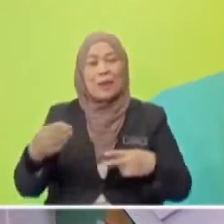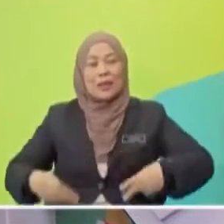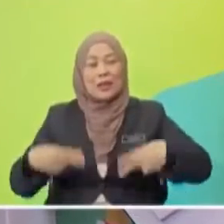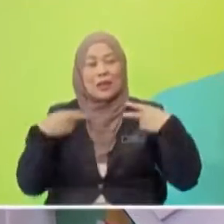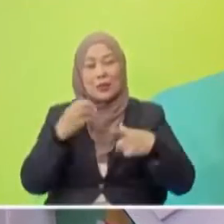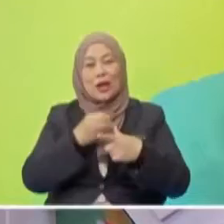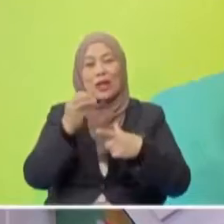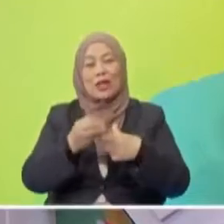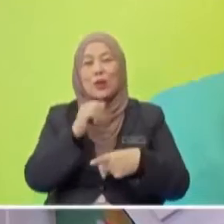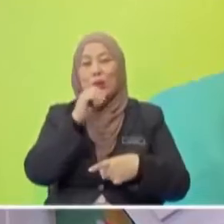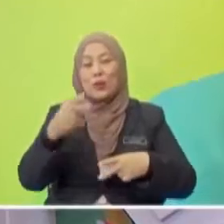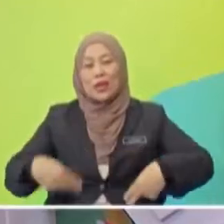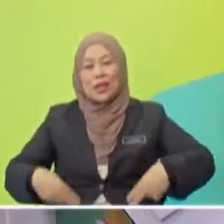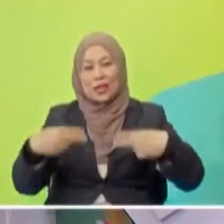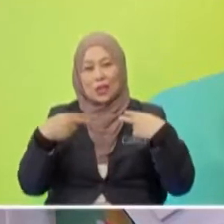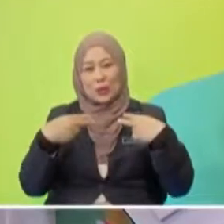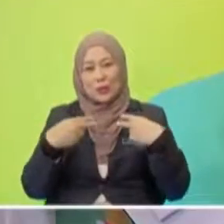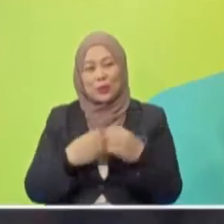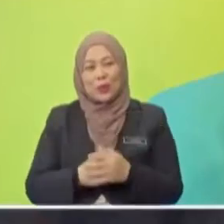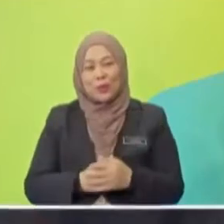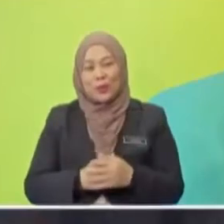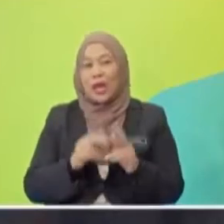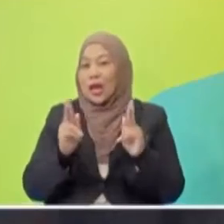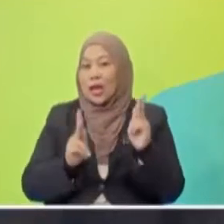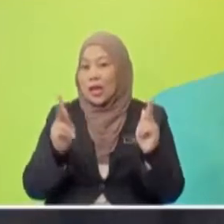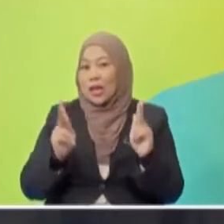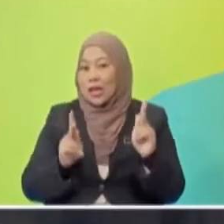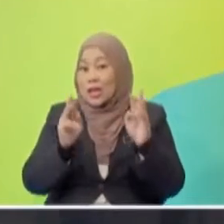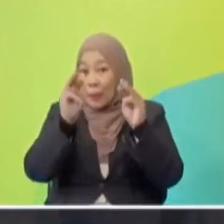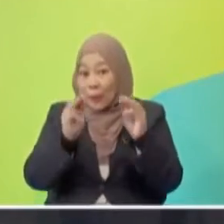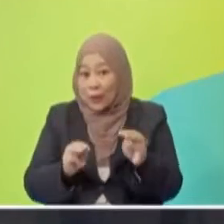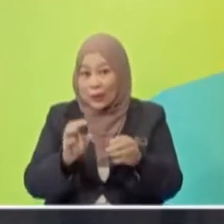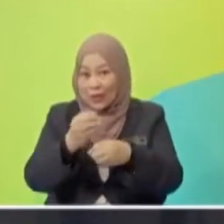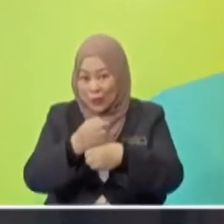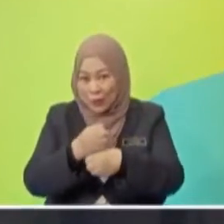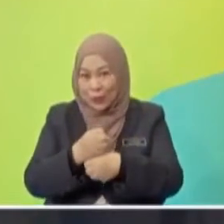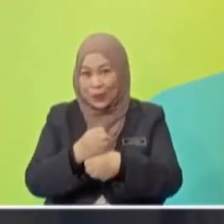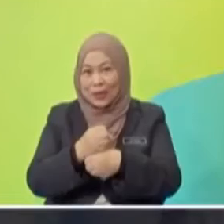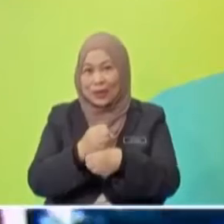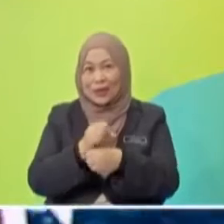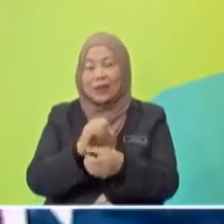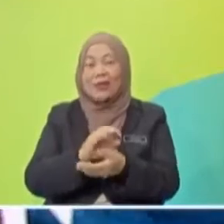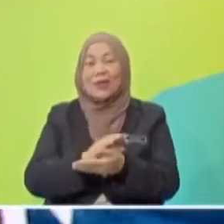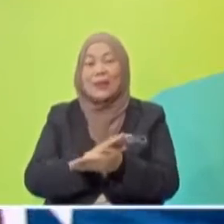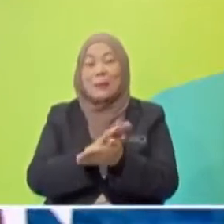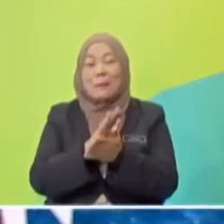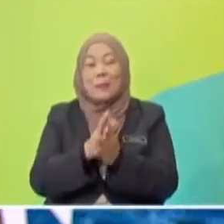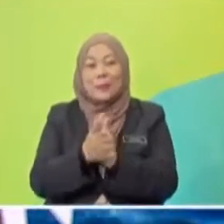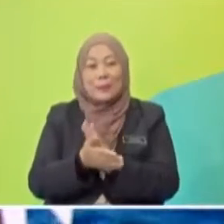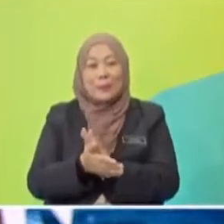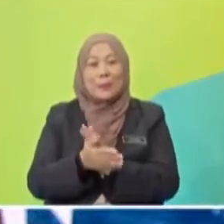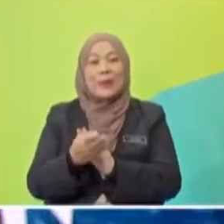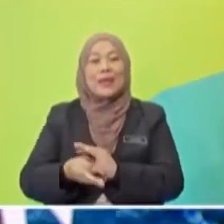jadi kereta manusia yang jadi ia benda bukan hidup